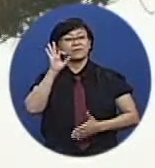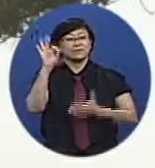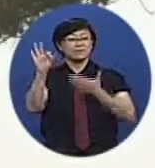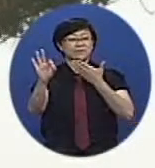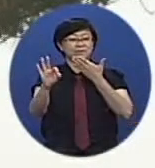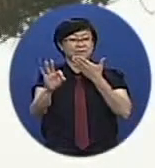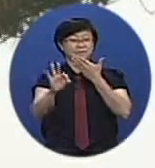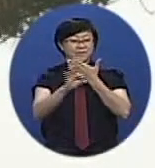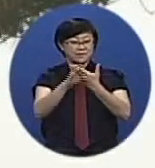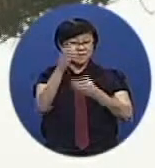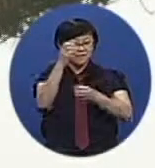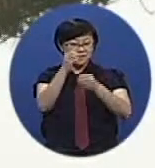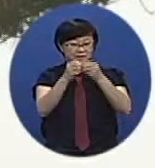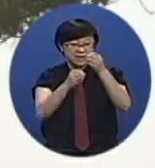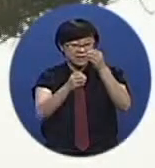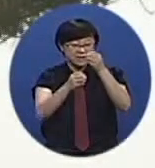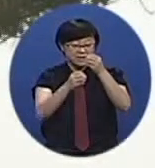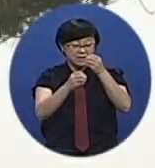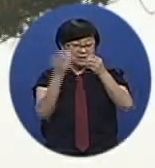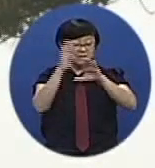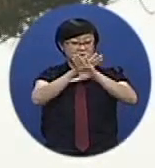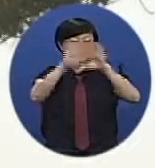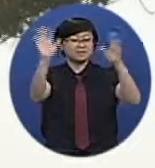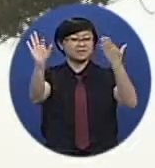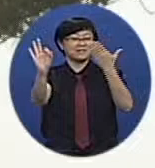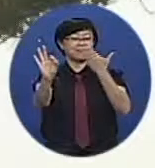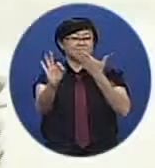싶어. 세상 하늘이